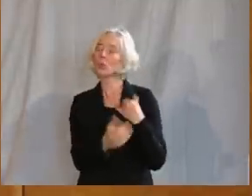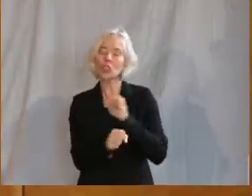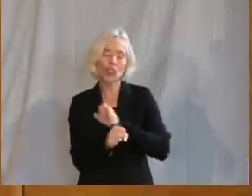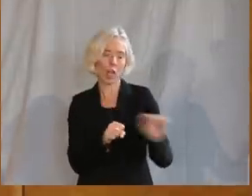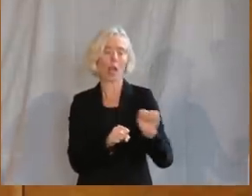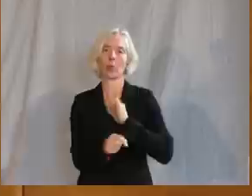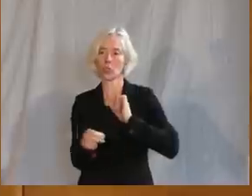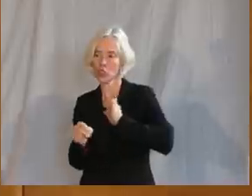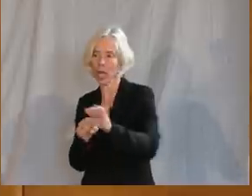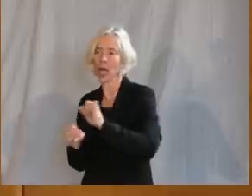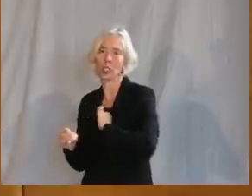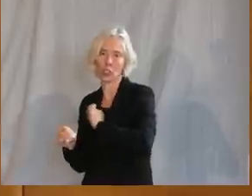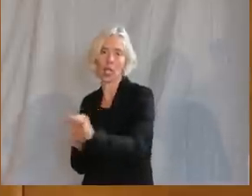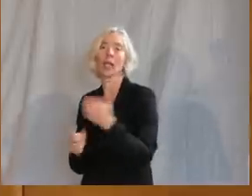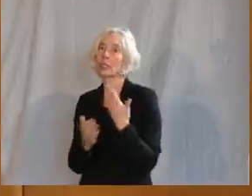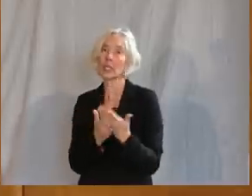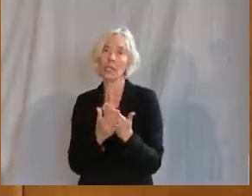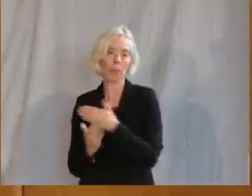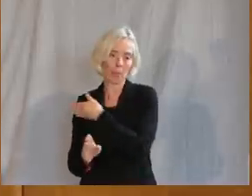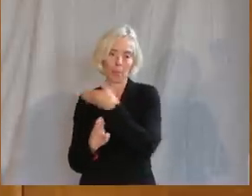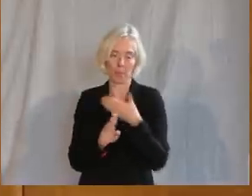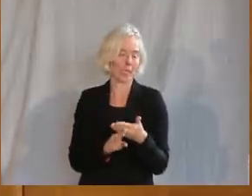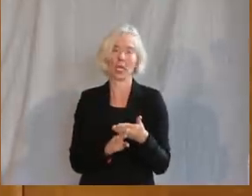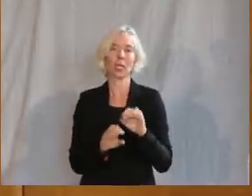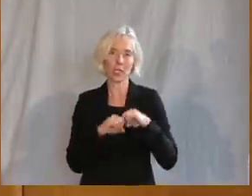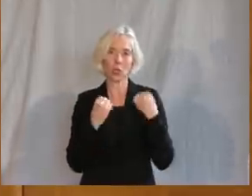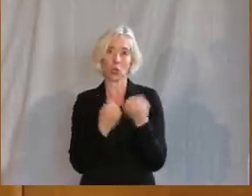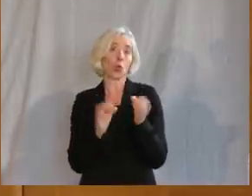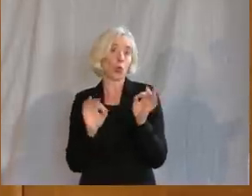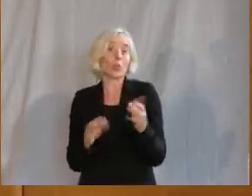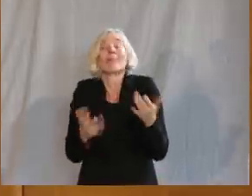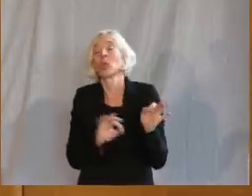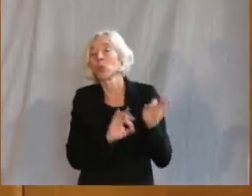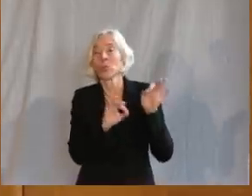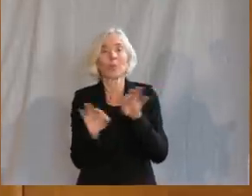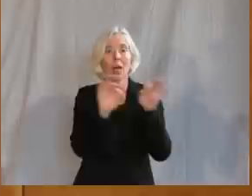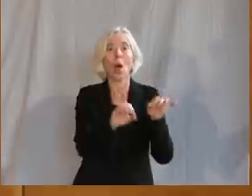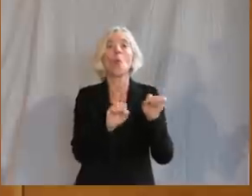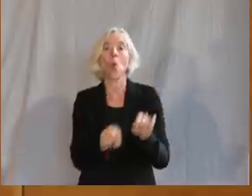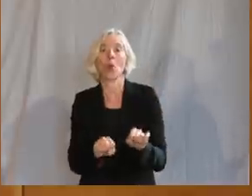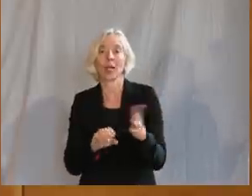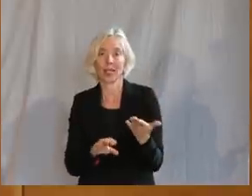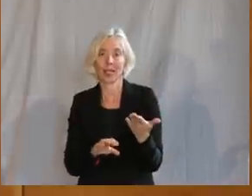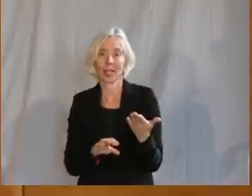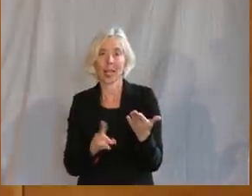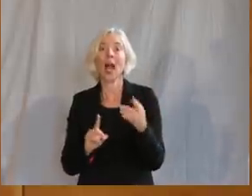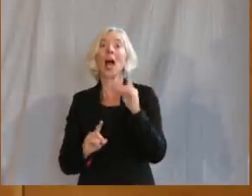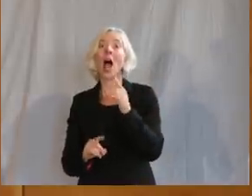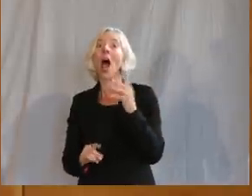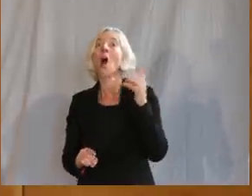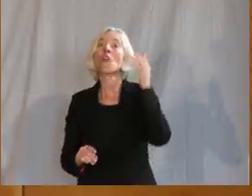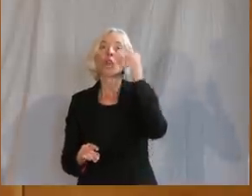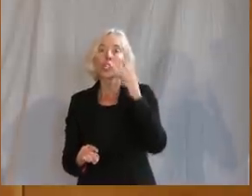verwunderlich, dass es trotzdem Übertragungen gibt, obwohl wir ja die Quarantäne machen. nicht auszudenken ist, was jetzt in Klassen passiert, wo wir die Fälle